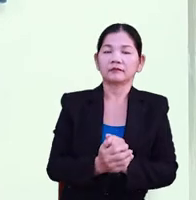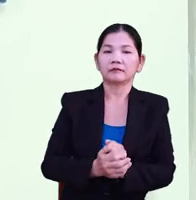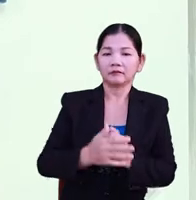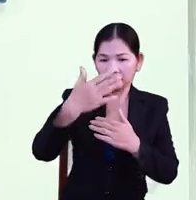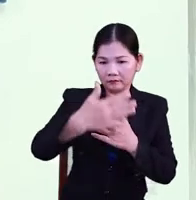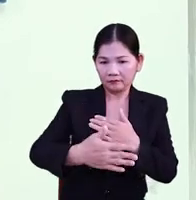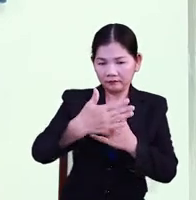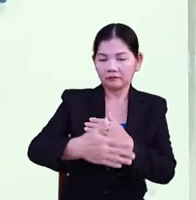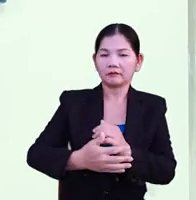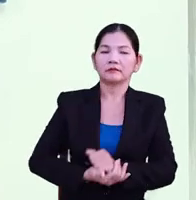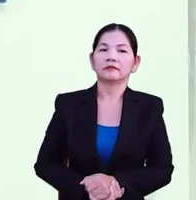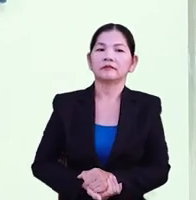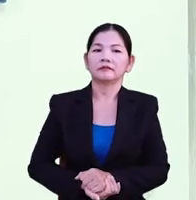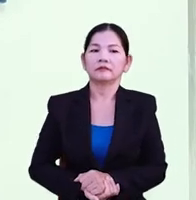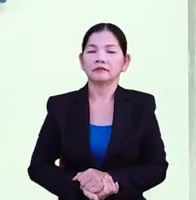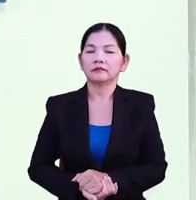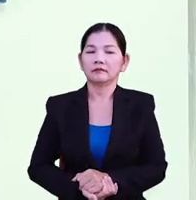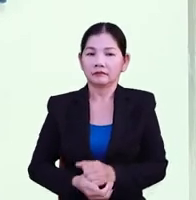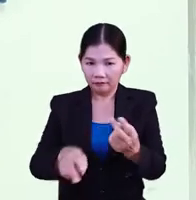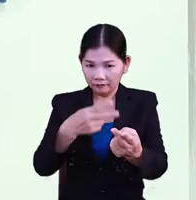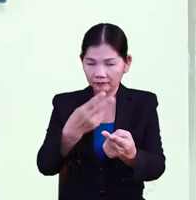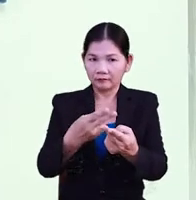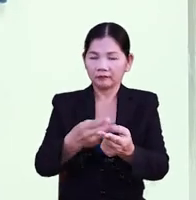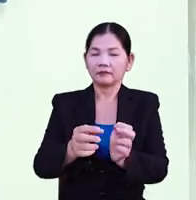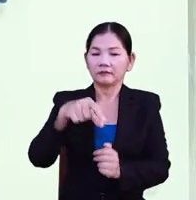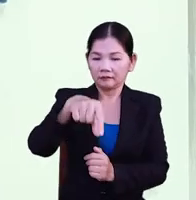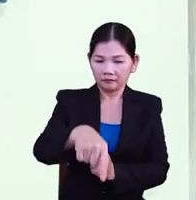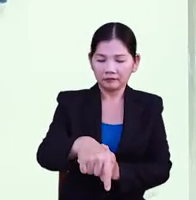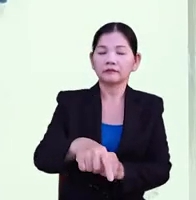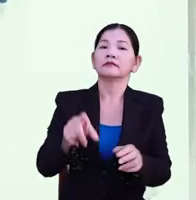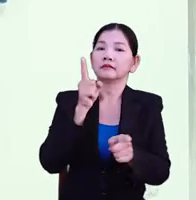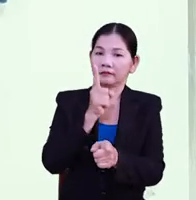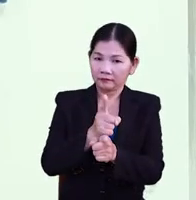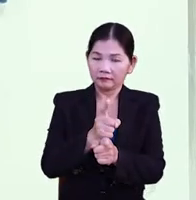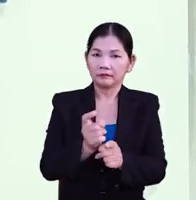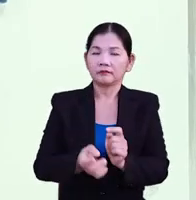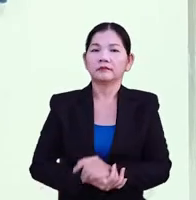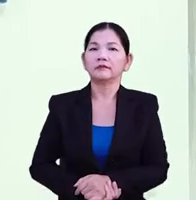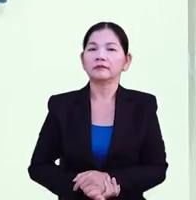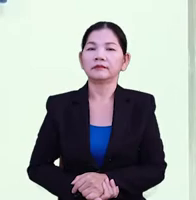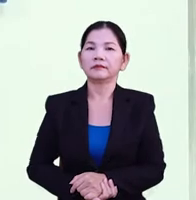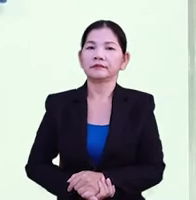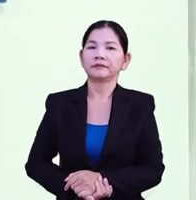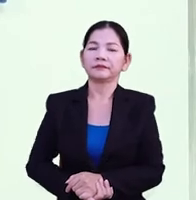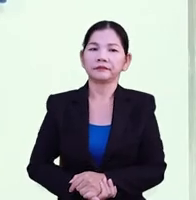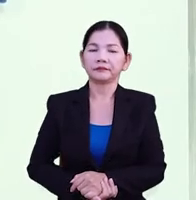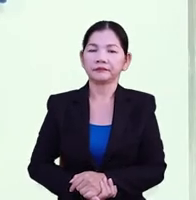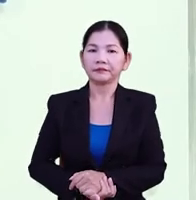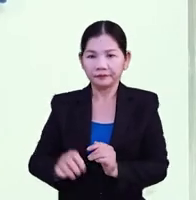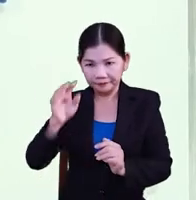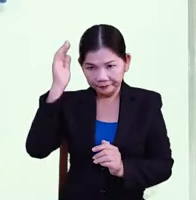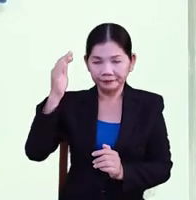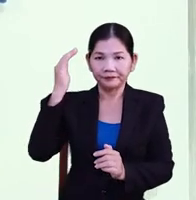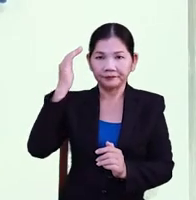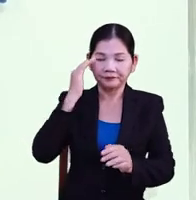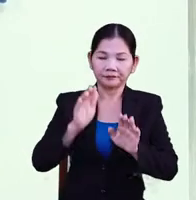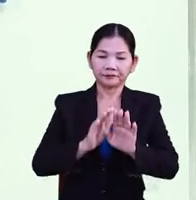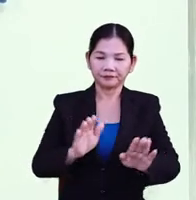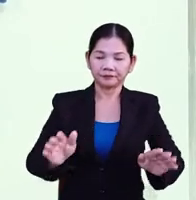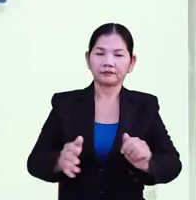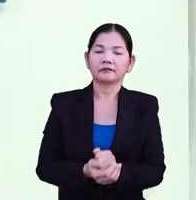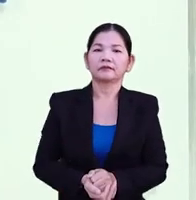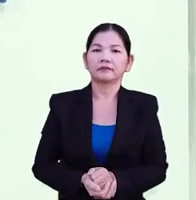กจ้าก้นชลอยท่ารุกก่อได้หรือเตะก้นจ้าเนี่ยครูสังคมท่าก้นก้นประกอบ